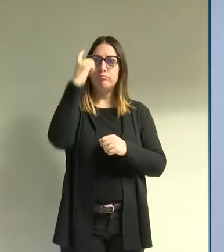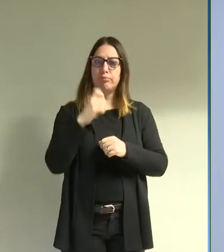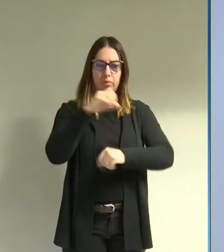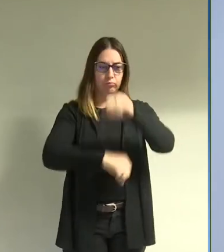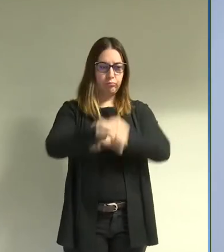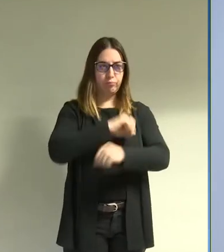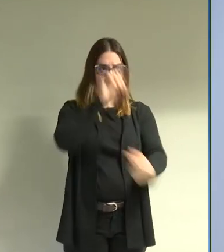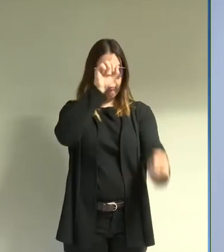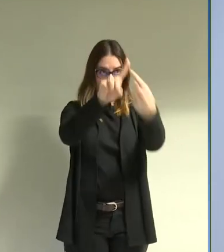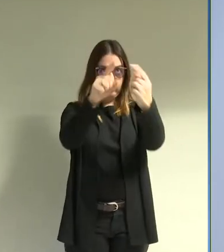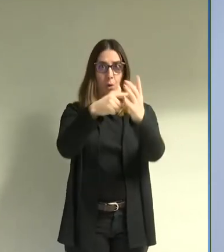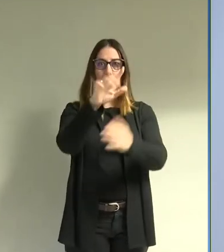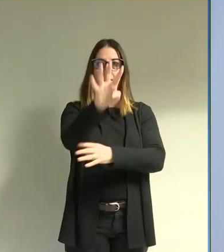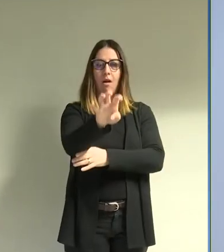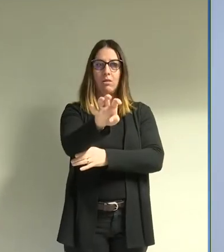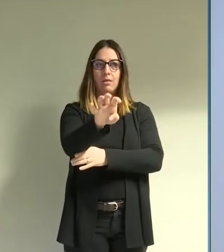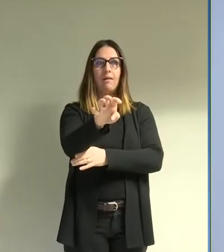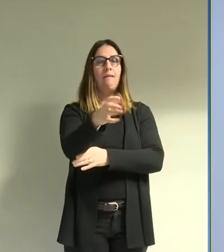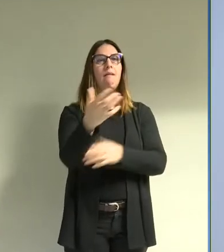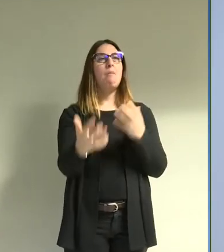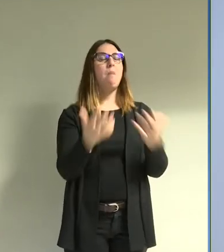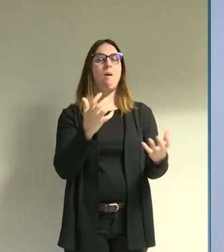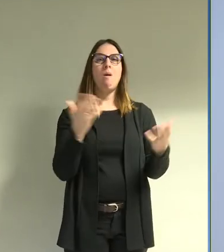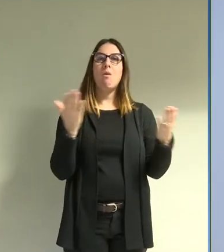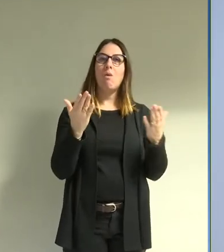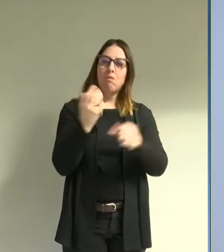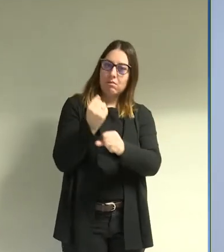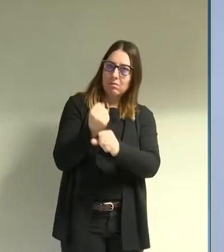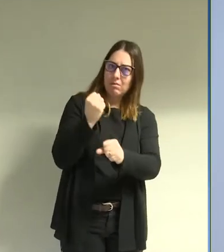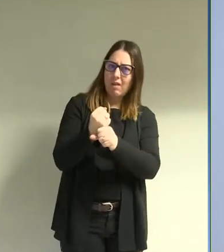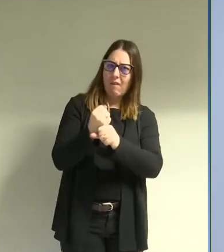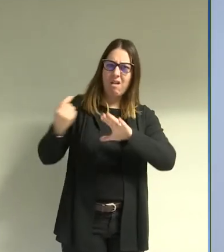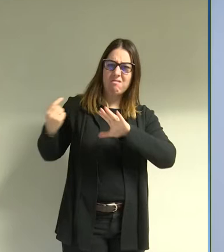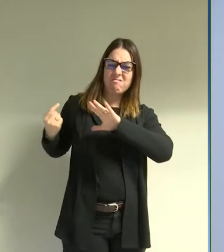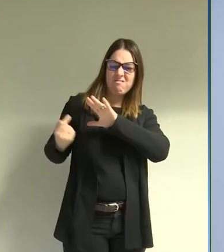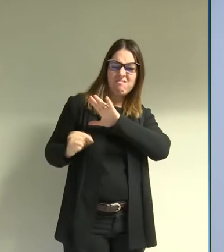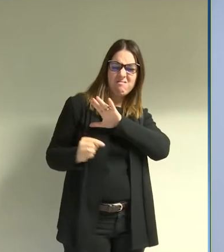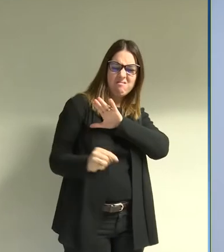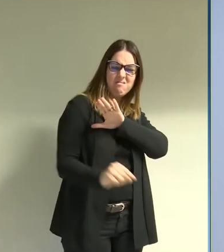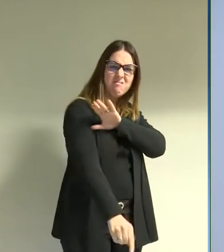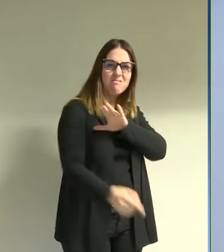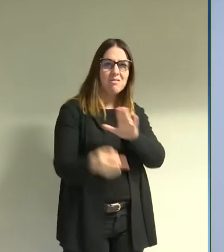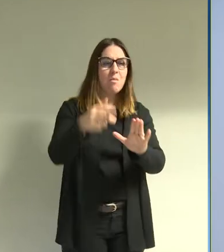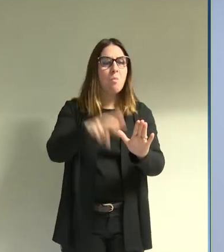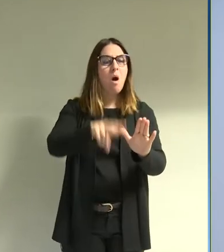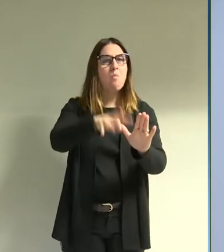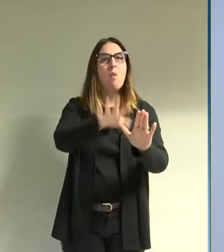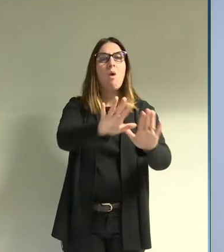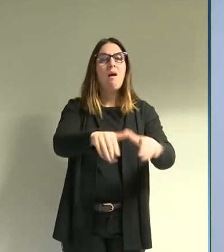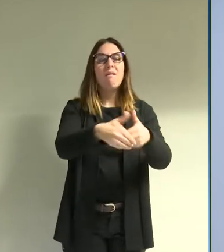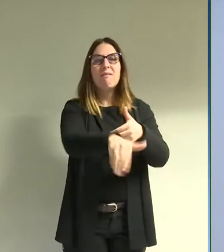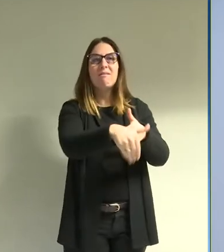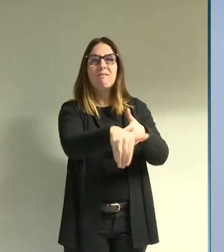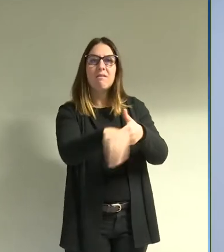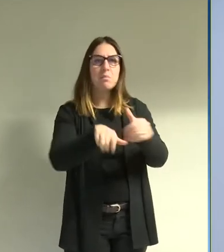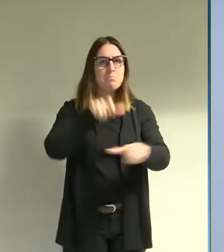2030 il montre en s'appuyant sur ce travail approfondi qui va être mené dans les prochains mois par des